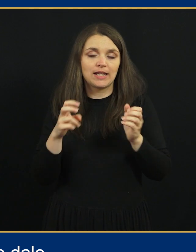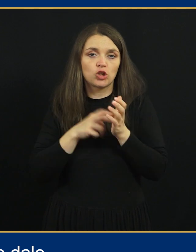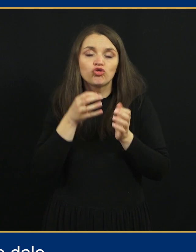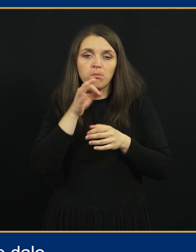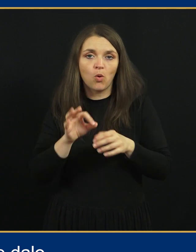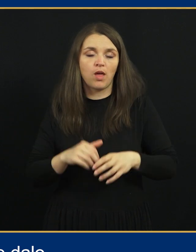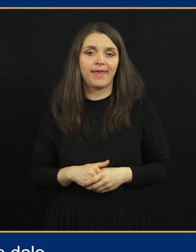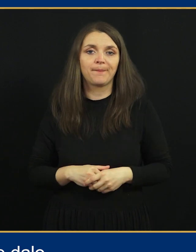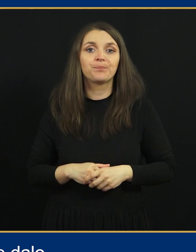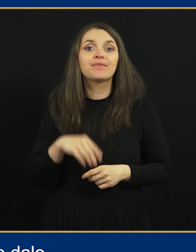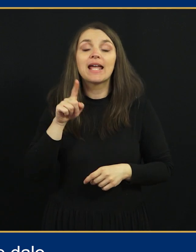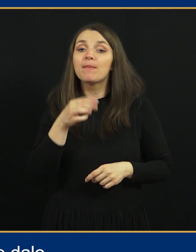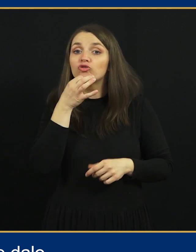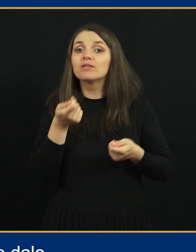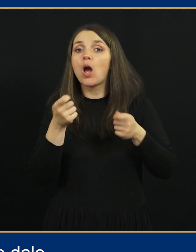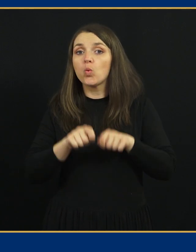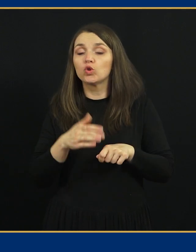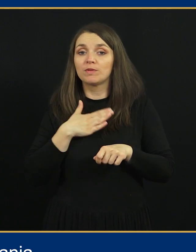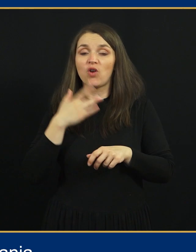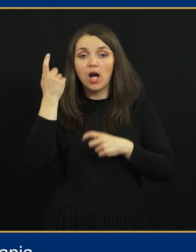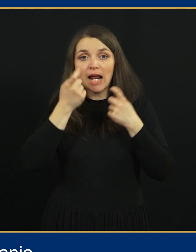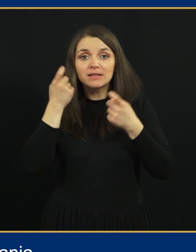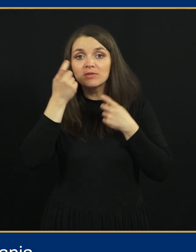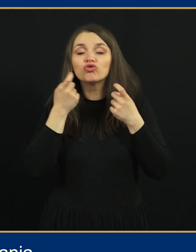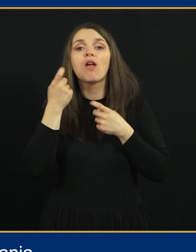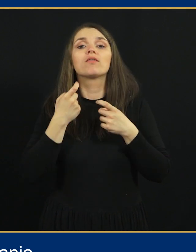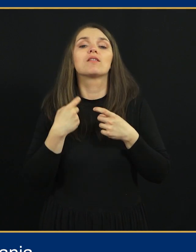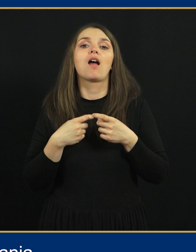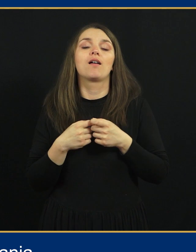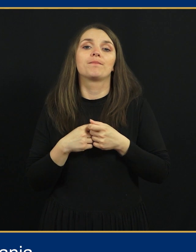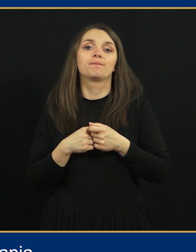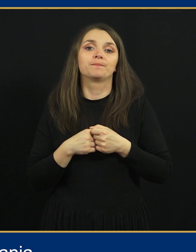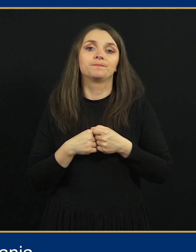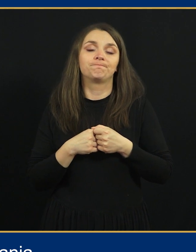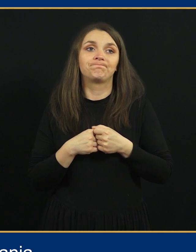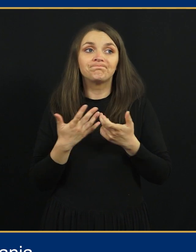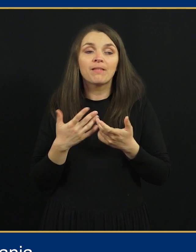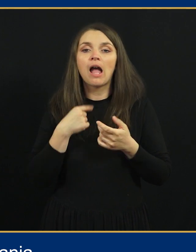seveda narediti še bolje. In če zaključim svoje razmišljanja,